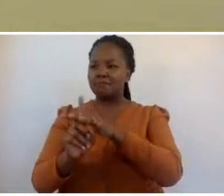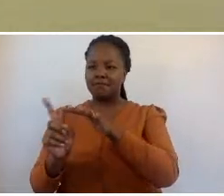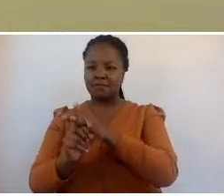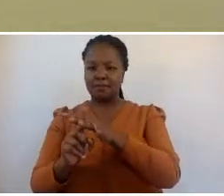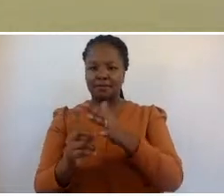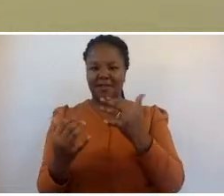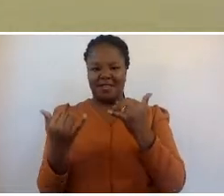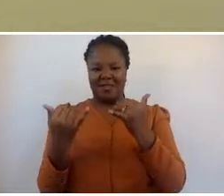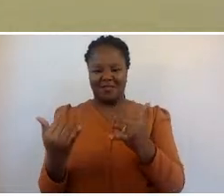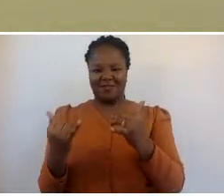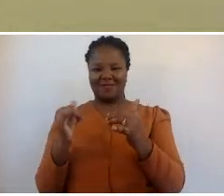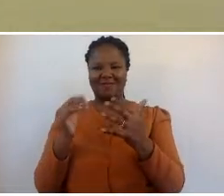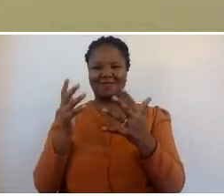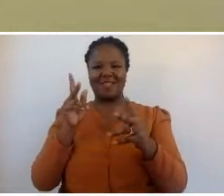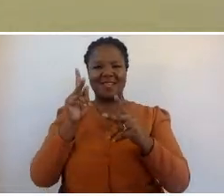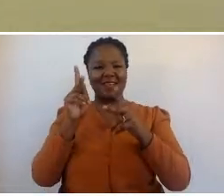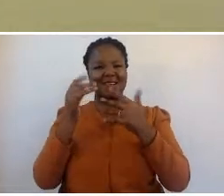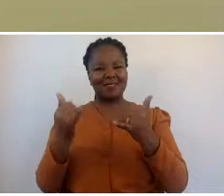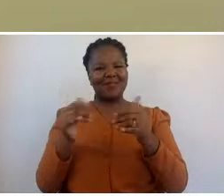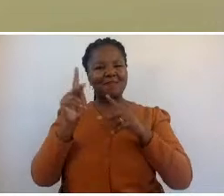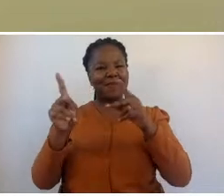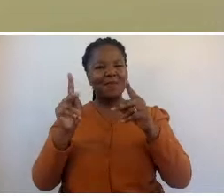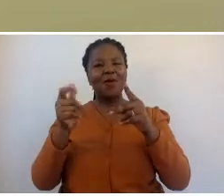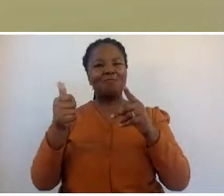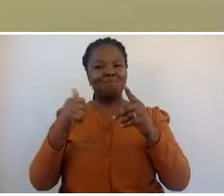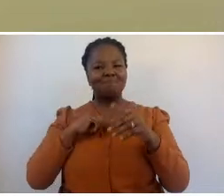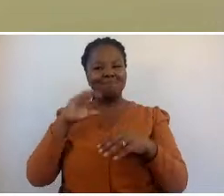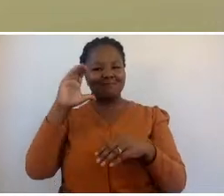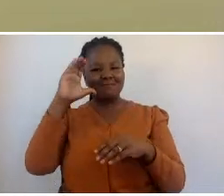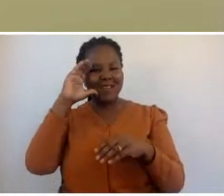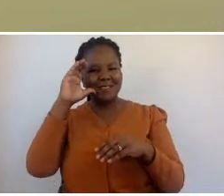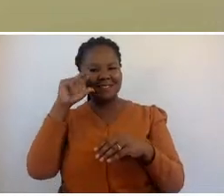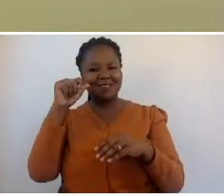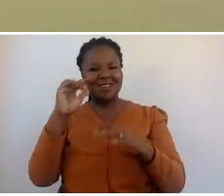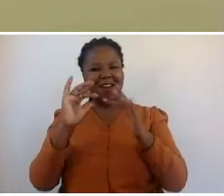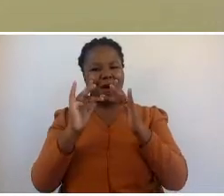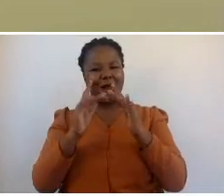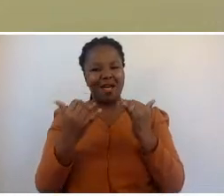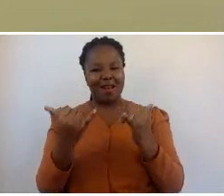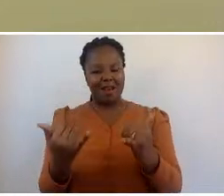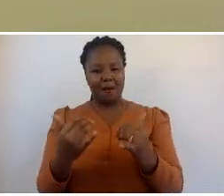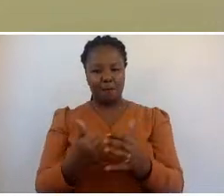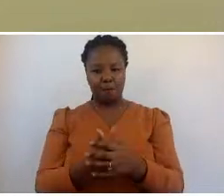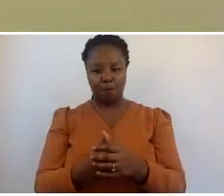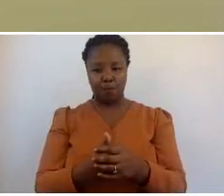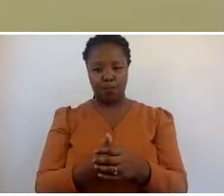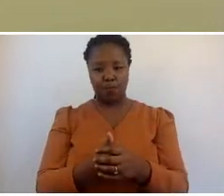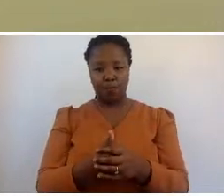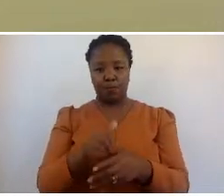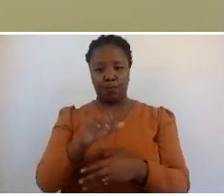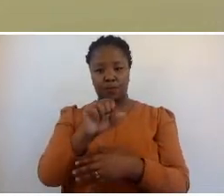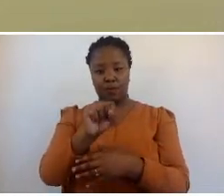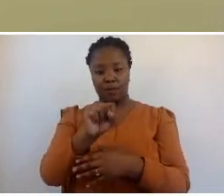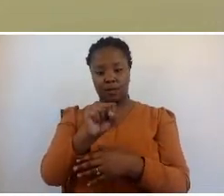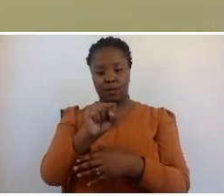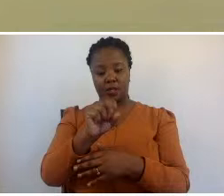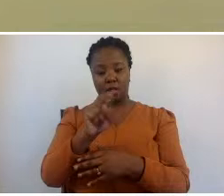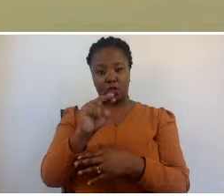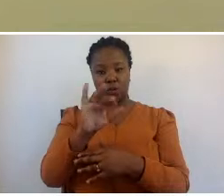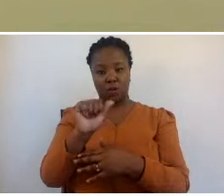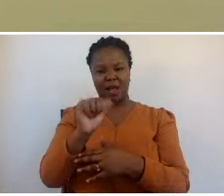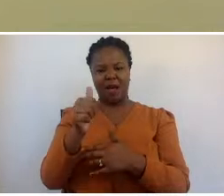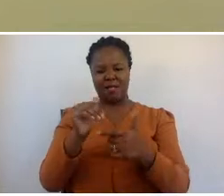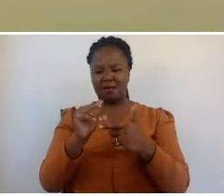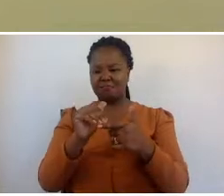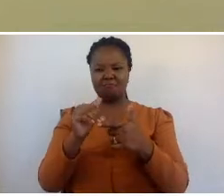réponses des intervenants, des experts. Stéphania ainsi que Sonia, malheureusement, ne pourront pas participer à la séance de questions-réponses, mais